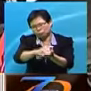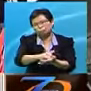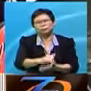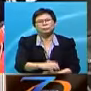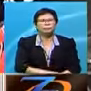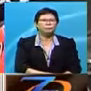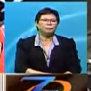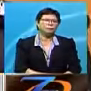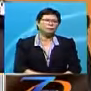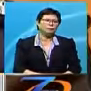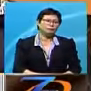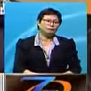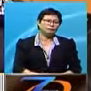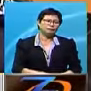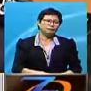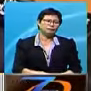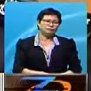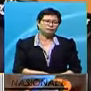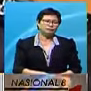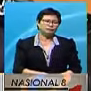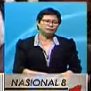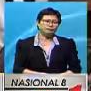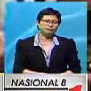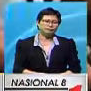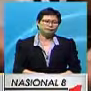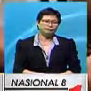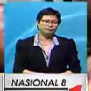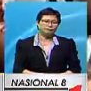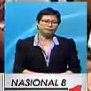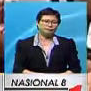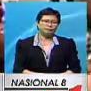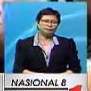Yang sudi untuk membuat dan pistol angin yang